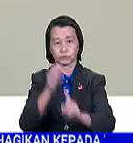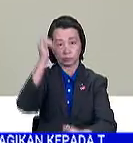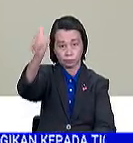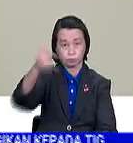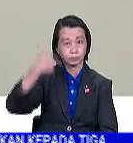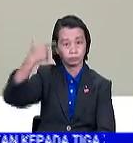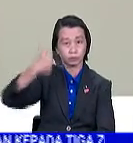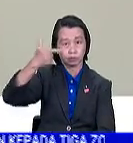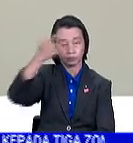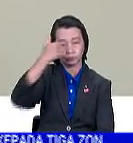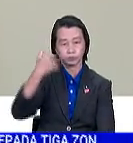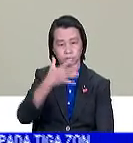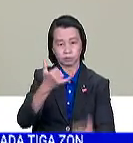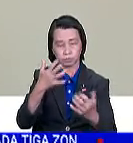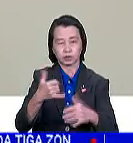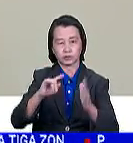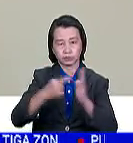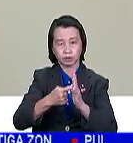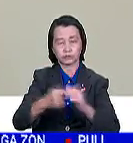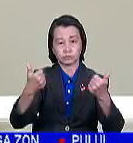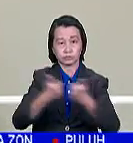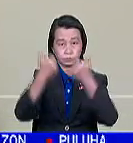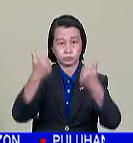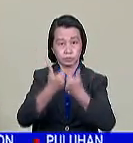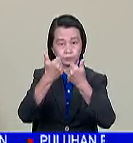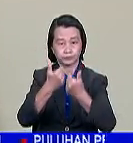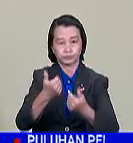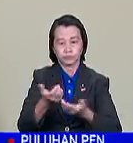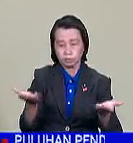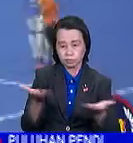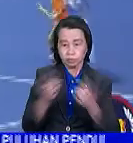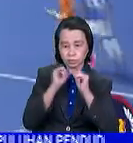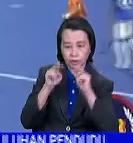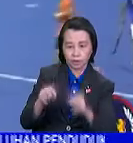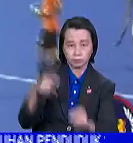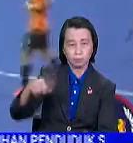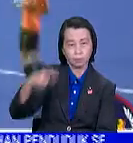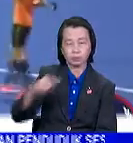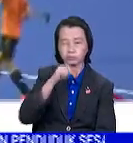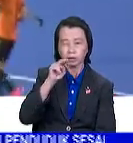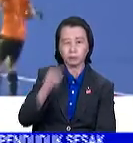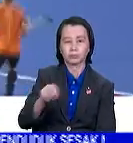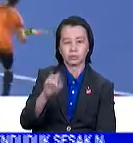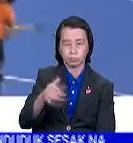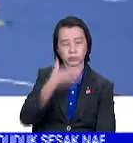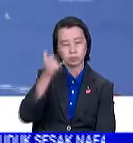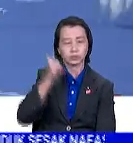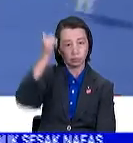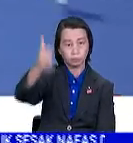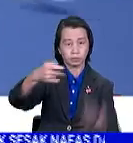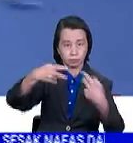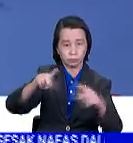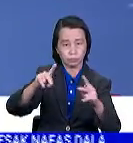sebabkan kita memerlukan perlawanan dan di sini kita tak dapat quality matches, so sebab tu kita harus keluar untuk mendapat